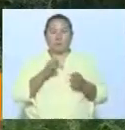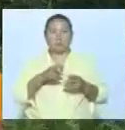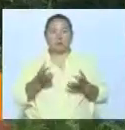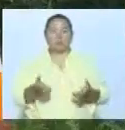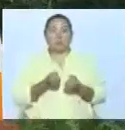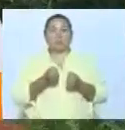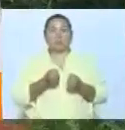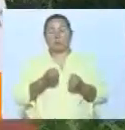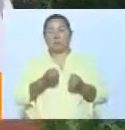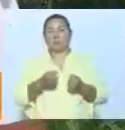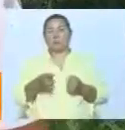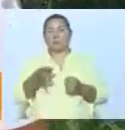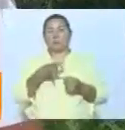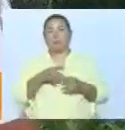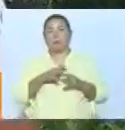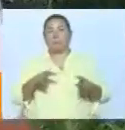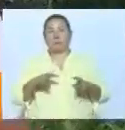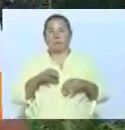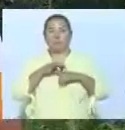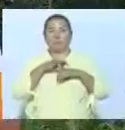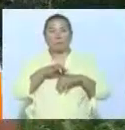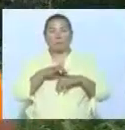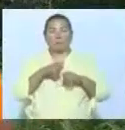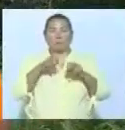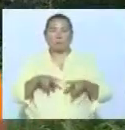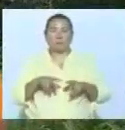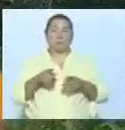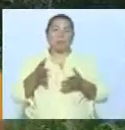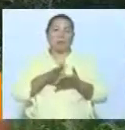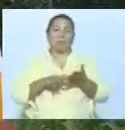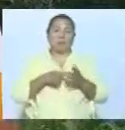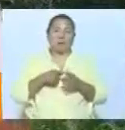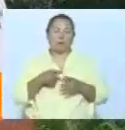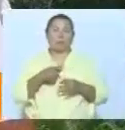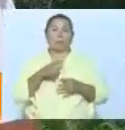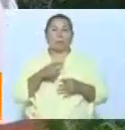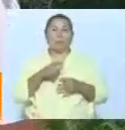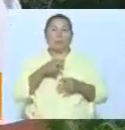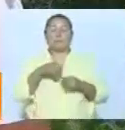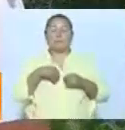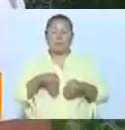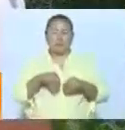поддержке районного акимата ведутся определённые работы в соответствии с заявками от стх